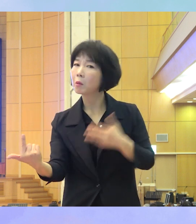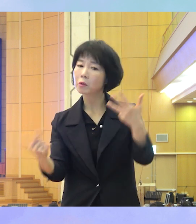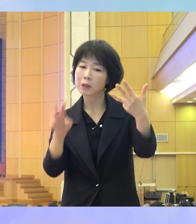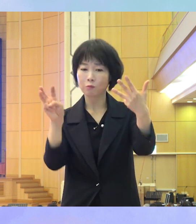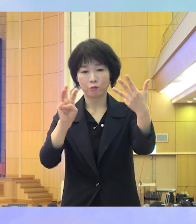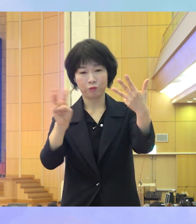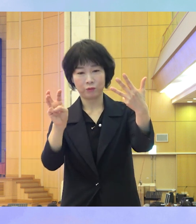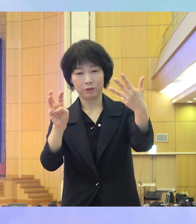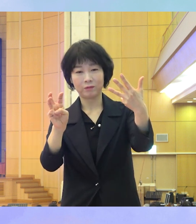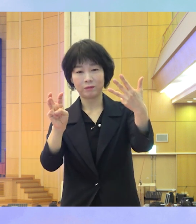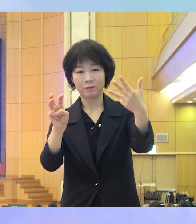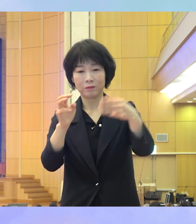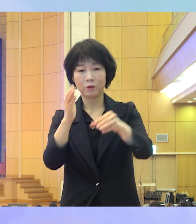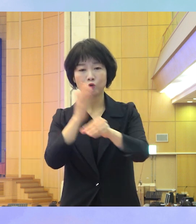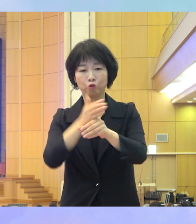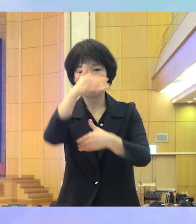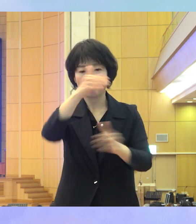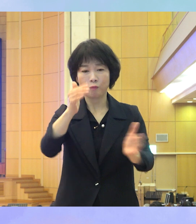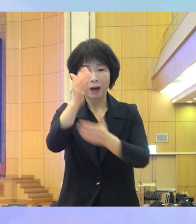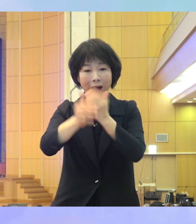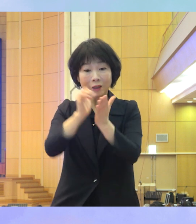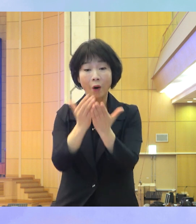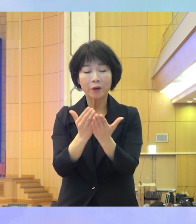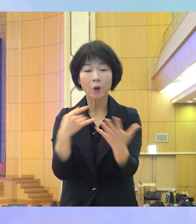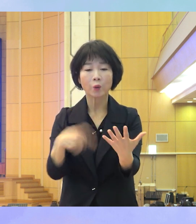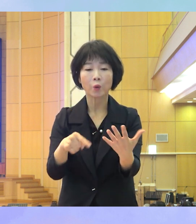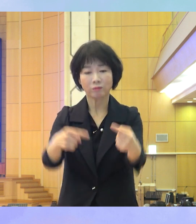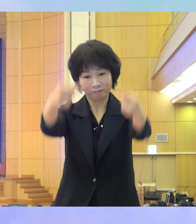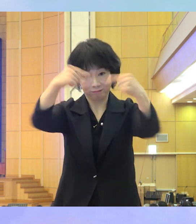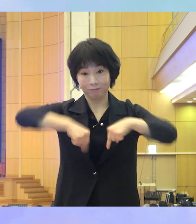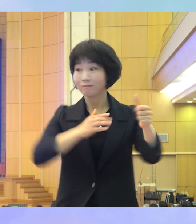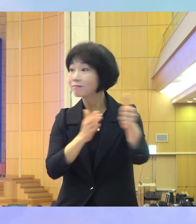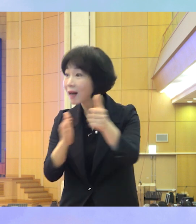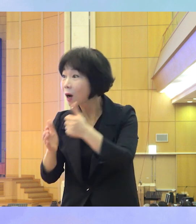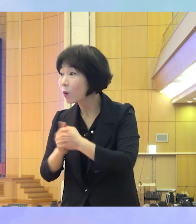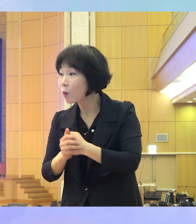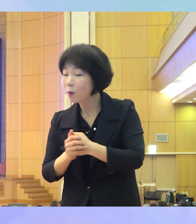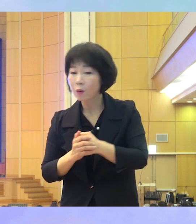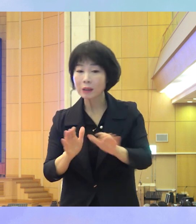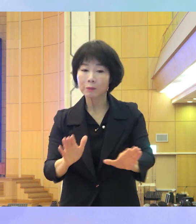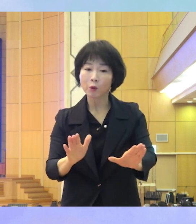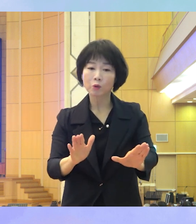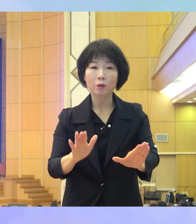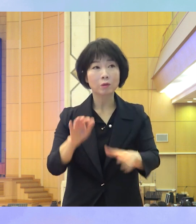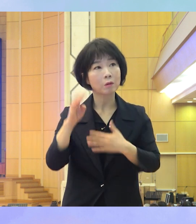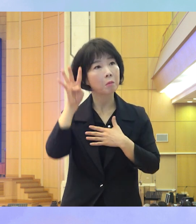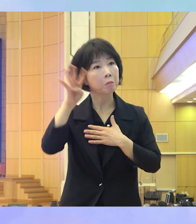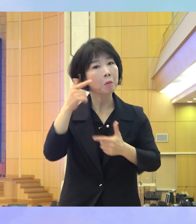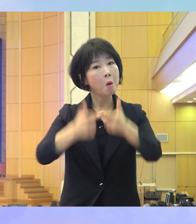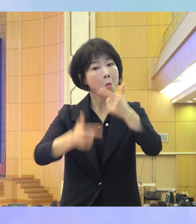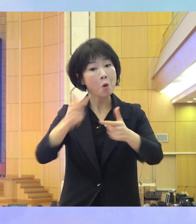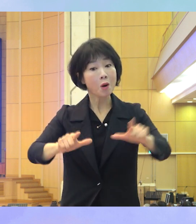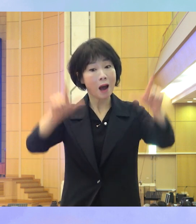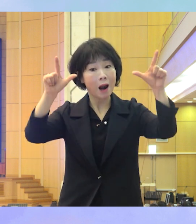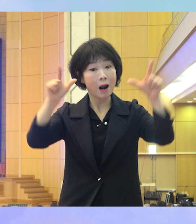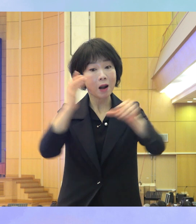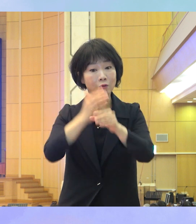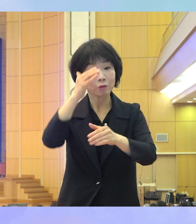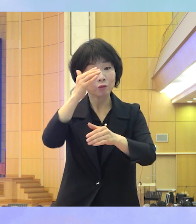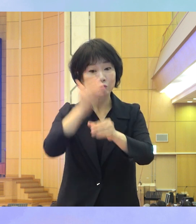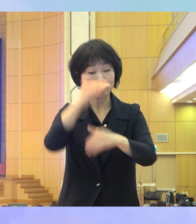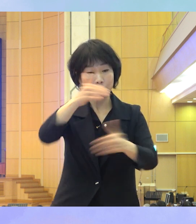30분 중급 성경 교육이 있고 이번 주 목요일 중급 성경